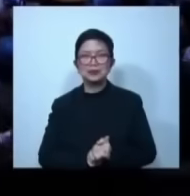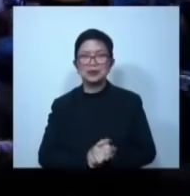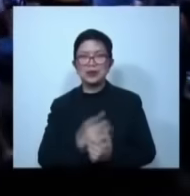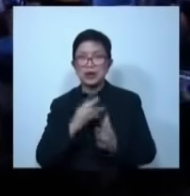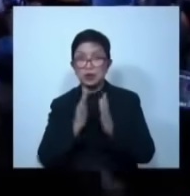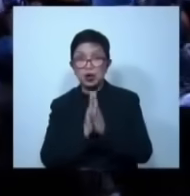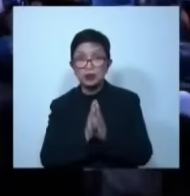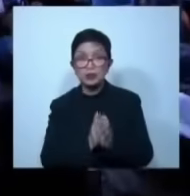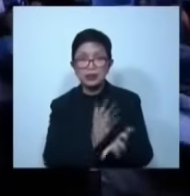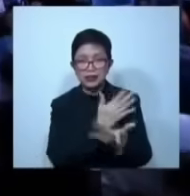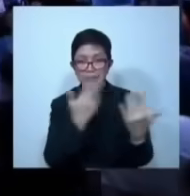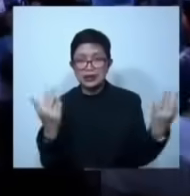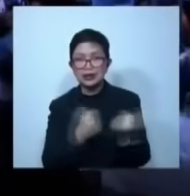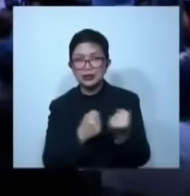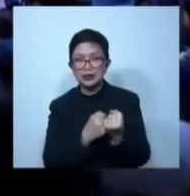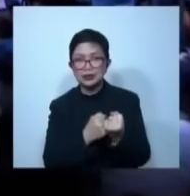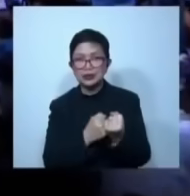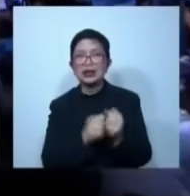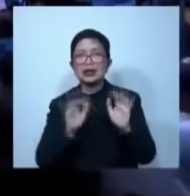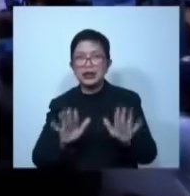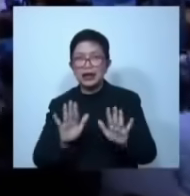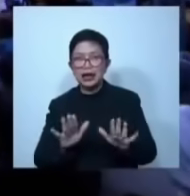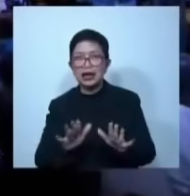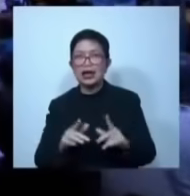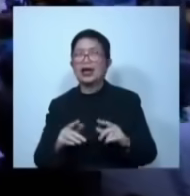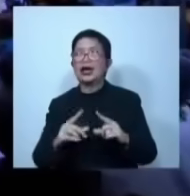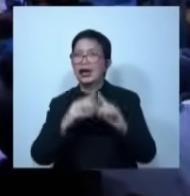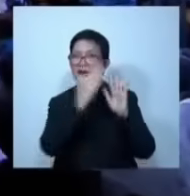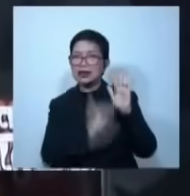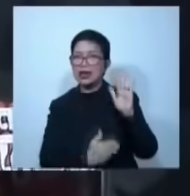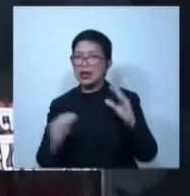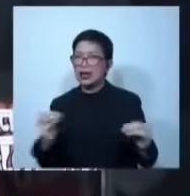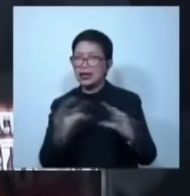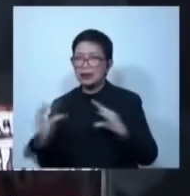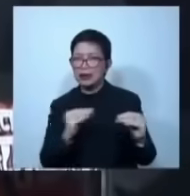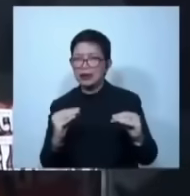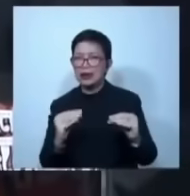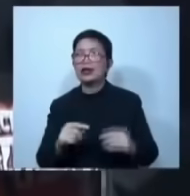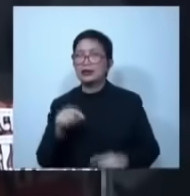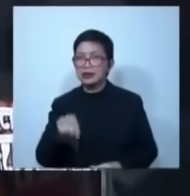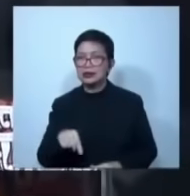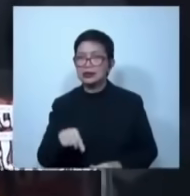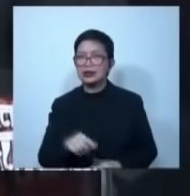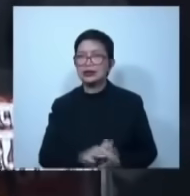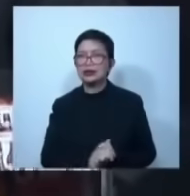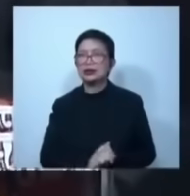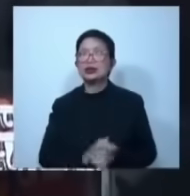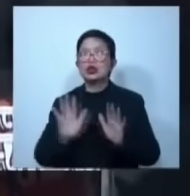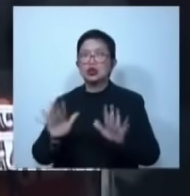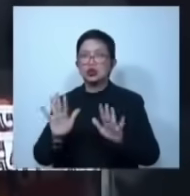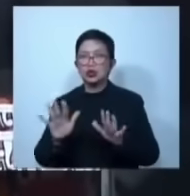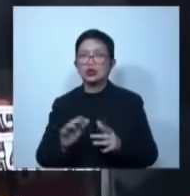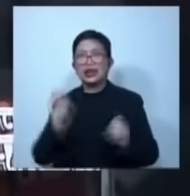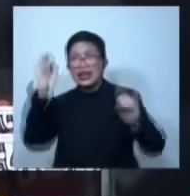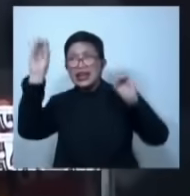mohon kepada para pendukung acara debat masih berlangsung ya Sekali lagi kami nanti akan kasih kesempatan untuk memberikan yel-yel dan